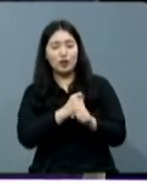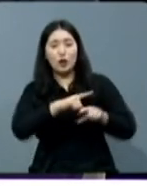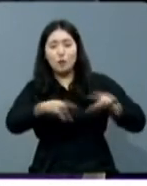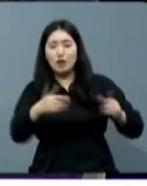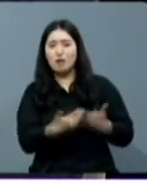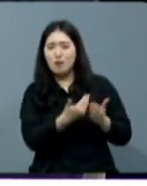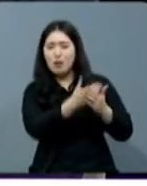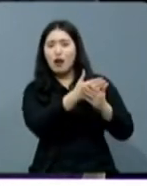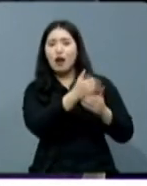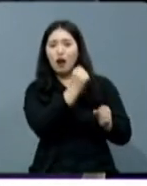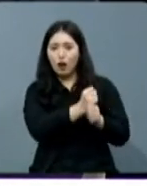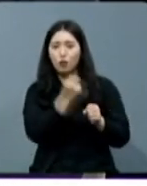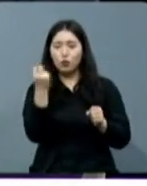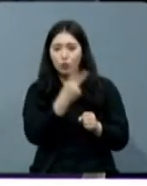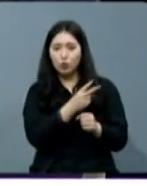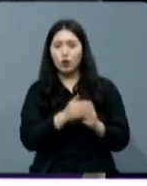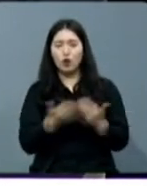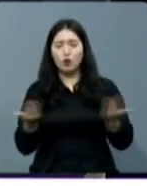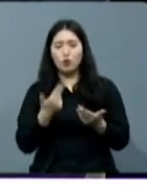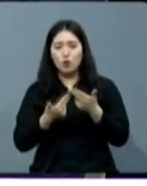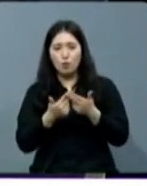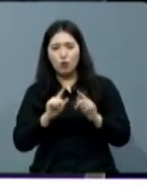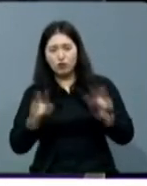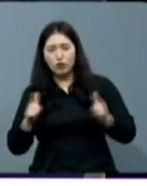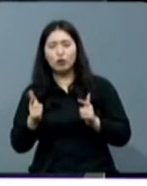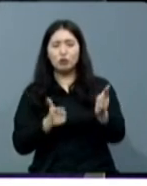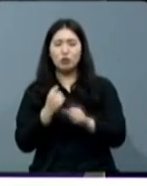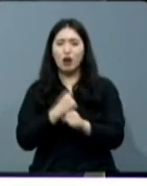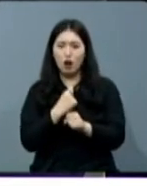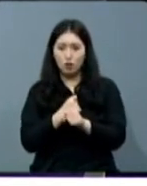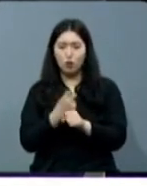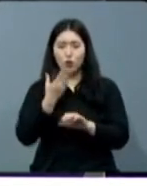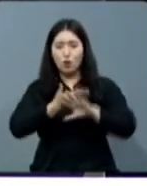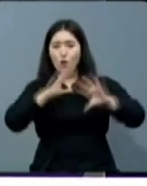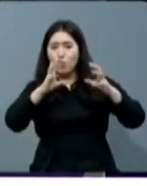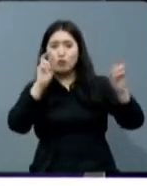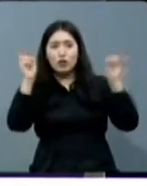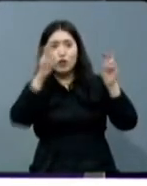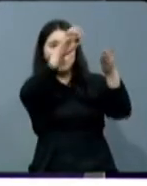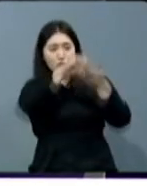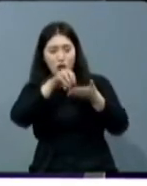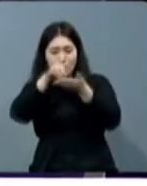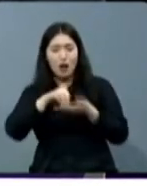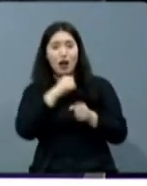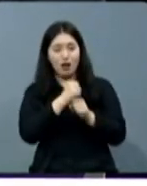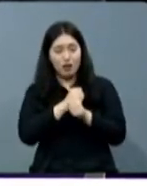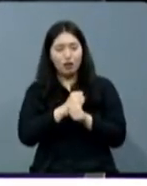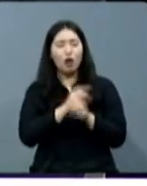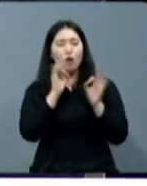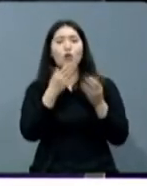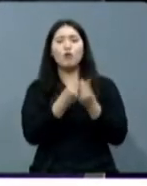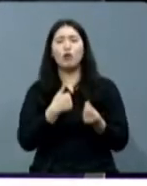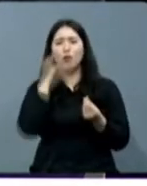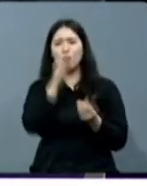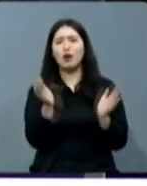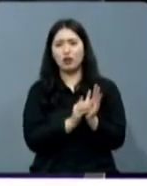예. 노조를 분쇄하고 규제 철폐하고 분쇄는 아니죠. 외국에 나가 있는 기업들 들어오게 한다. 네, 그런 내용들 예, 잘 봤습니다. 물론 예. 이거